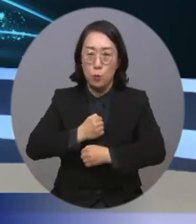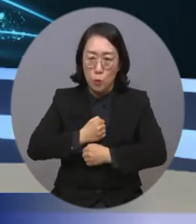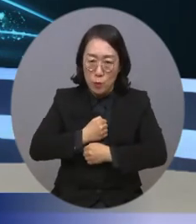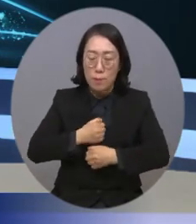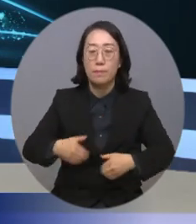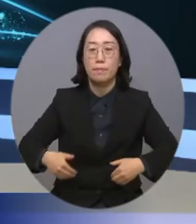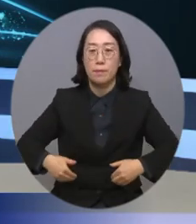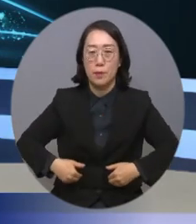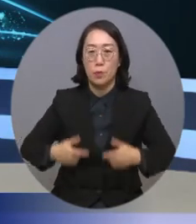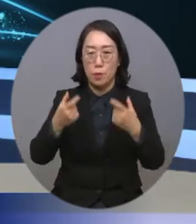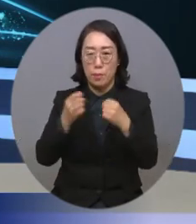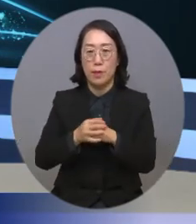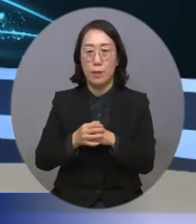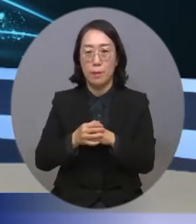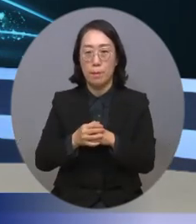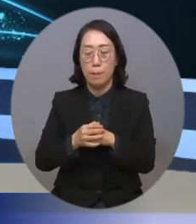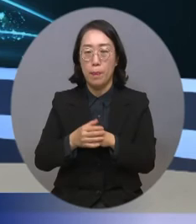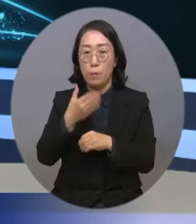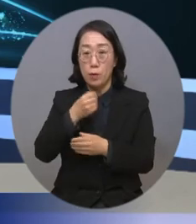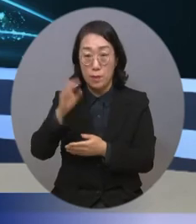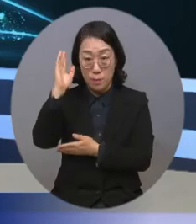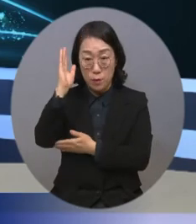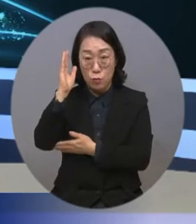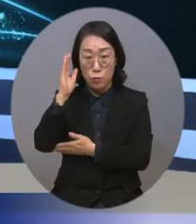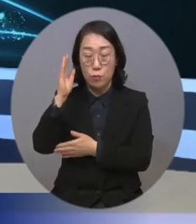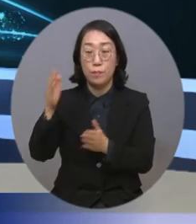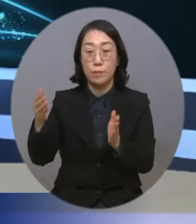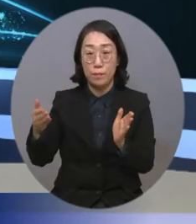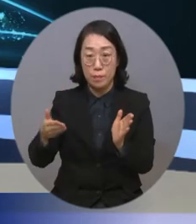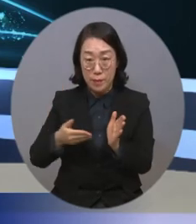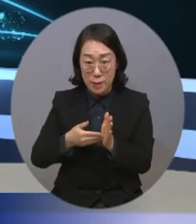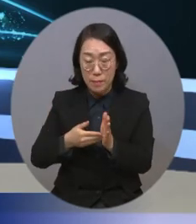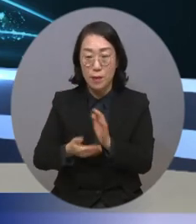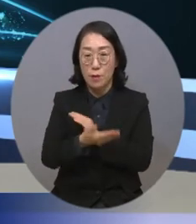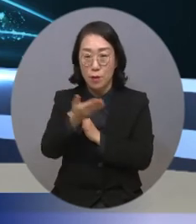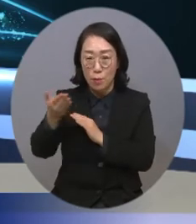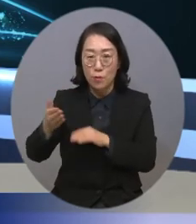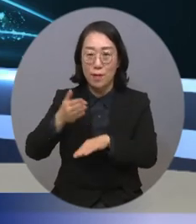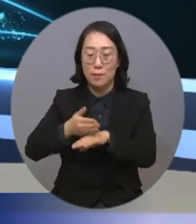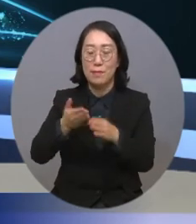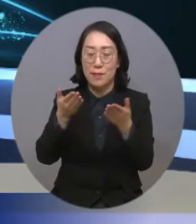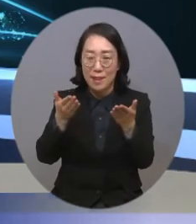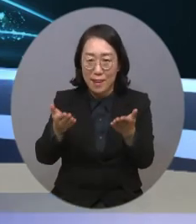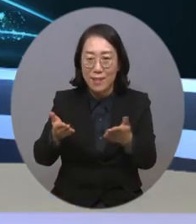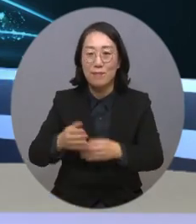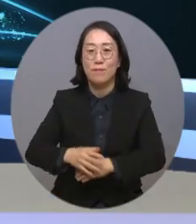필요하겠습니다 이상 복지 탭이 뉴스를 거칩니다 시청해 주신 여러분 고맙습니다